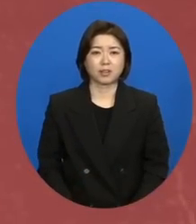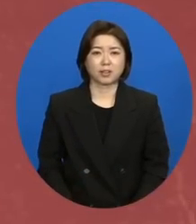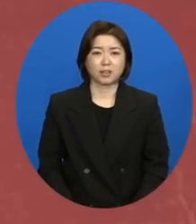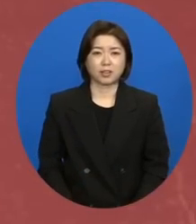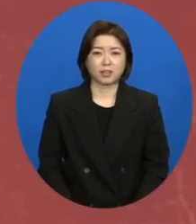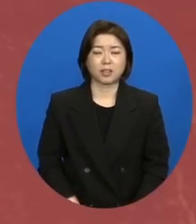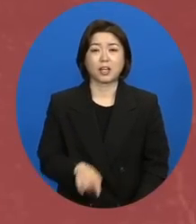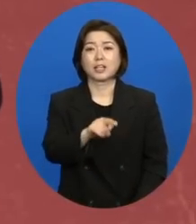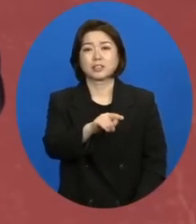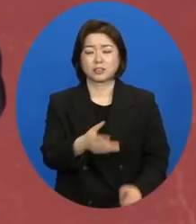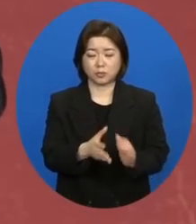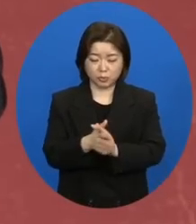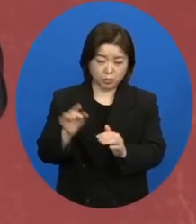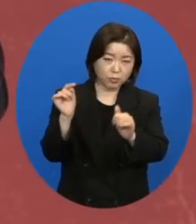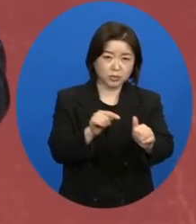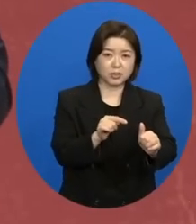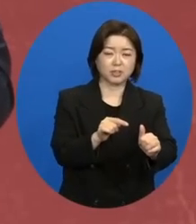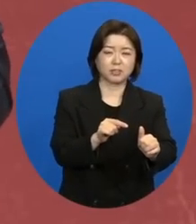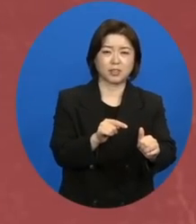그거 알았는데.